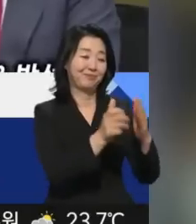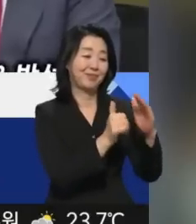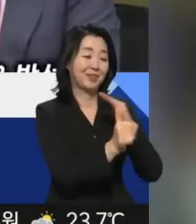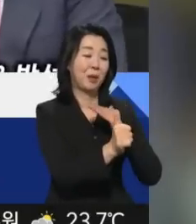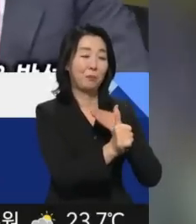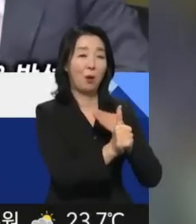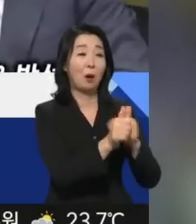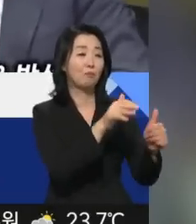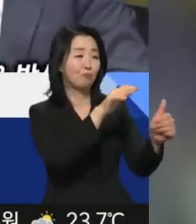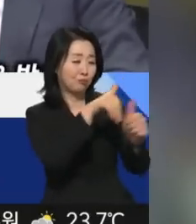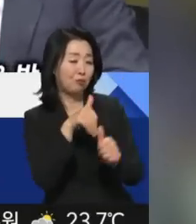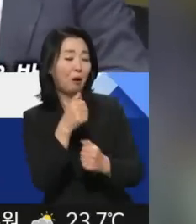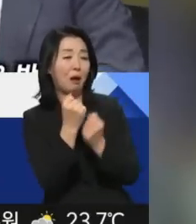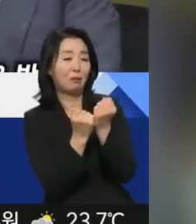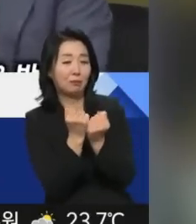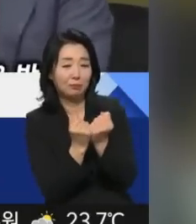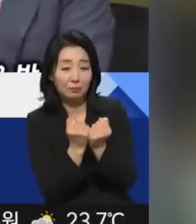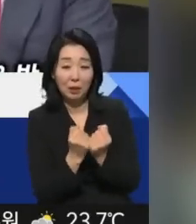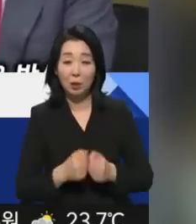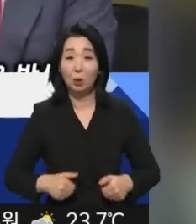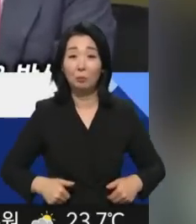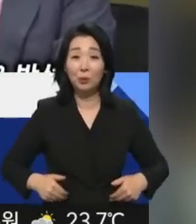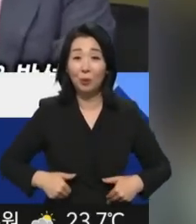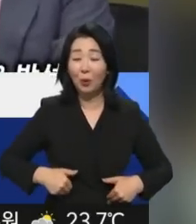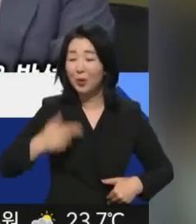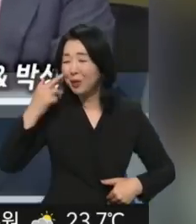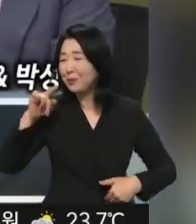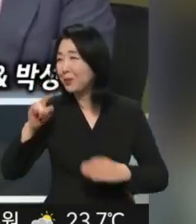같이 설명을 하고 어떤 일이 있었는지.